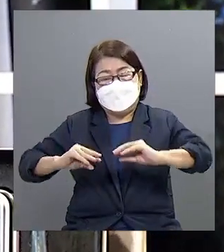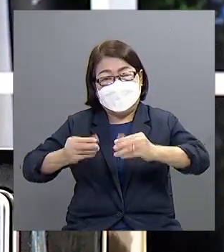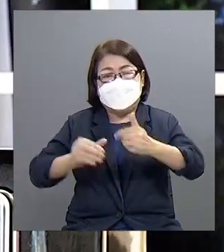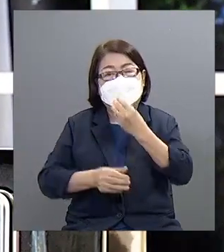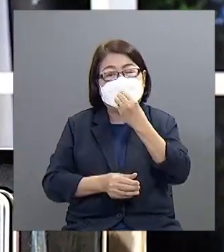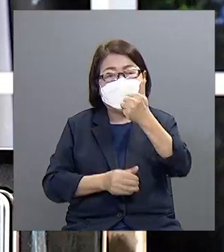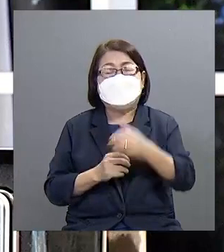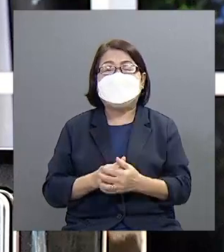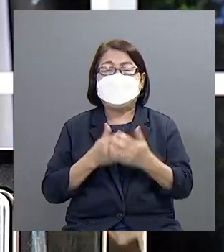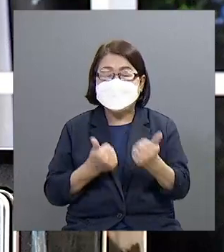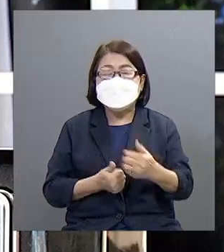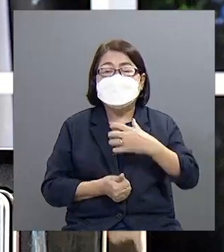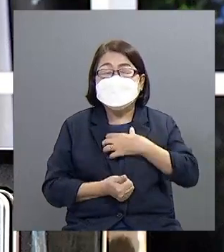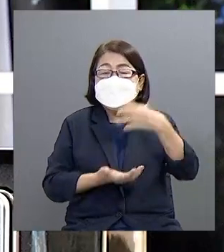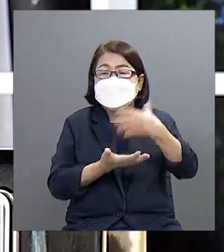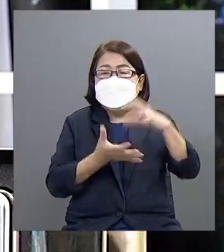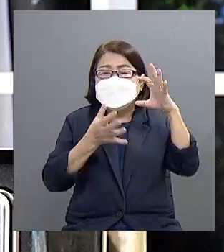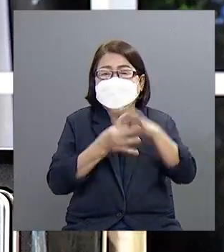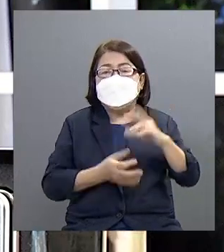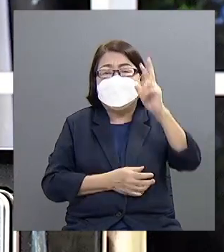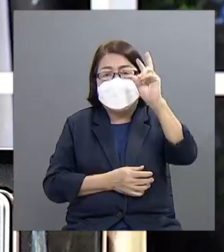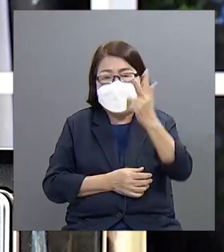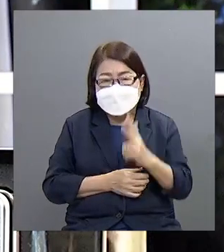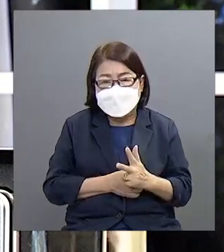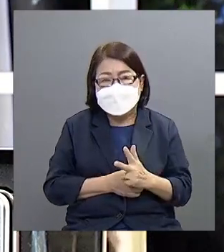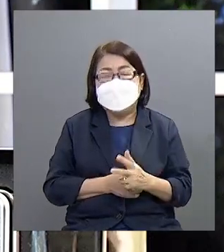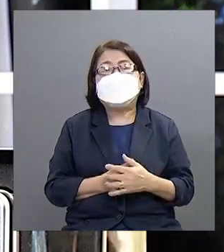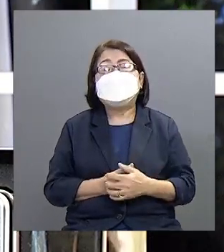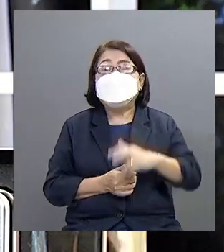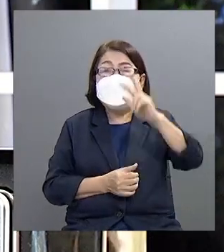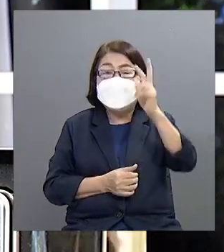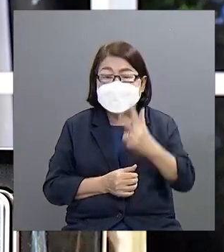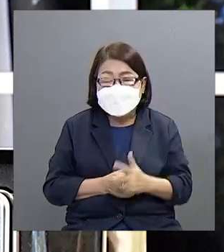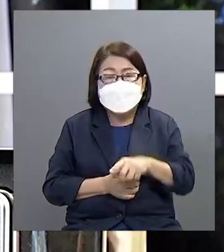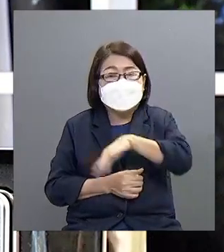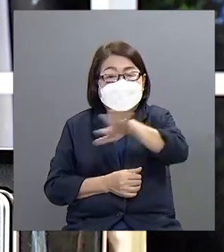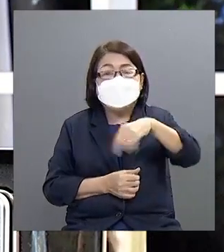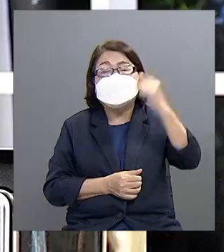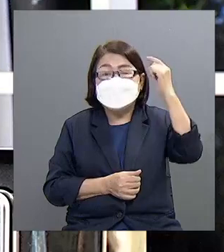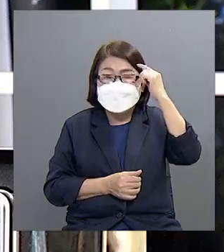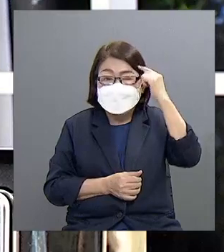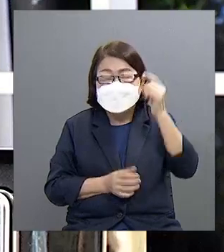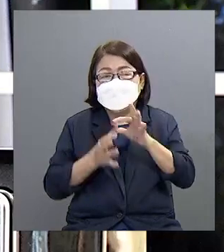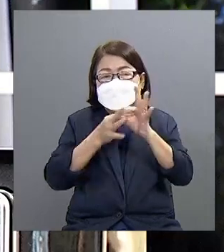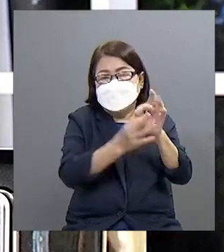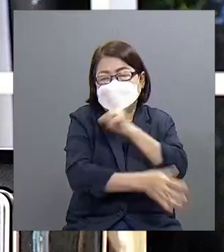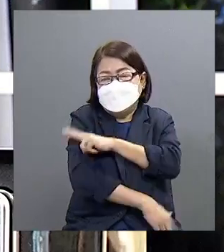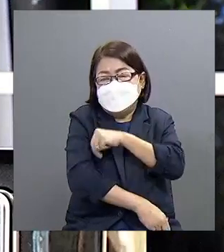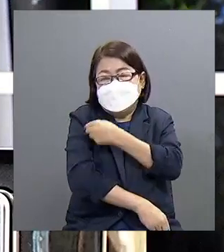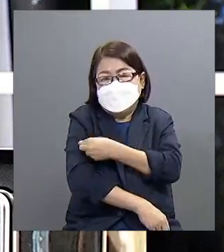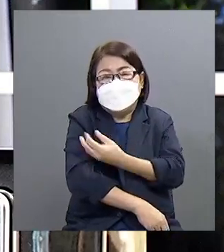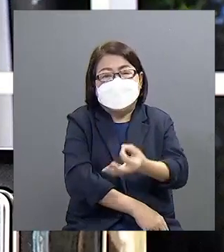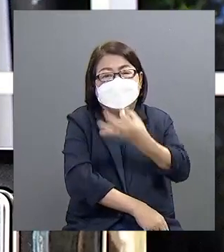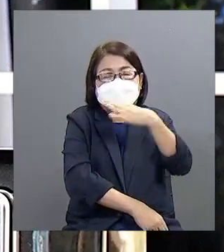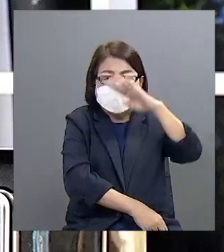พูดถึงเรื่องกัญชาหน่อยนะครับกัญชาและกัญชงเราทราบมาดีอยู่แล้วนะครับว่ามันมีสรรพคุณทางการแพทย์ด้วยเหมือนกันซึ่งแน่นอนครับหลายๆคนถ้